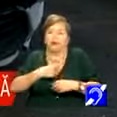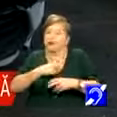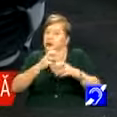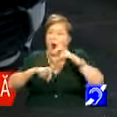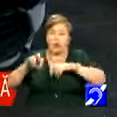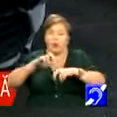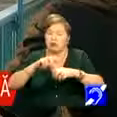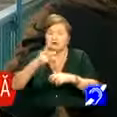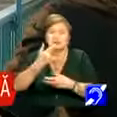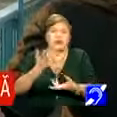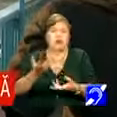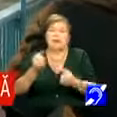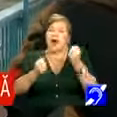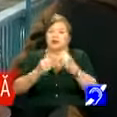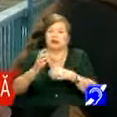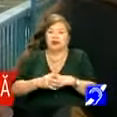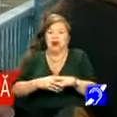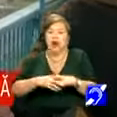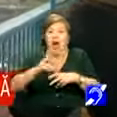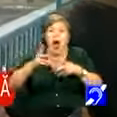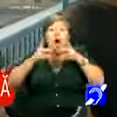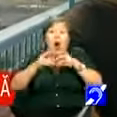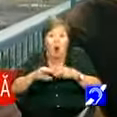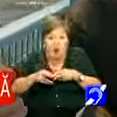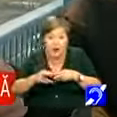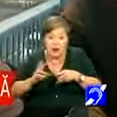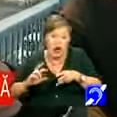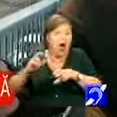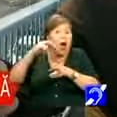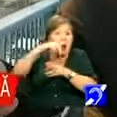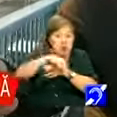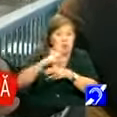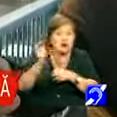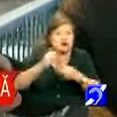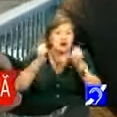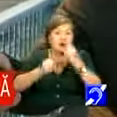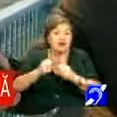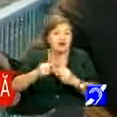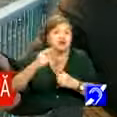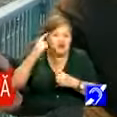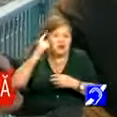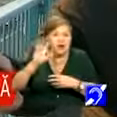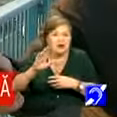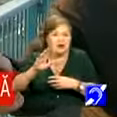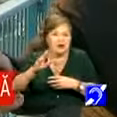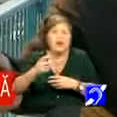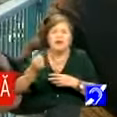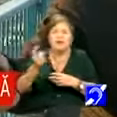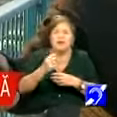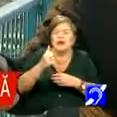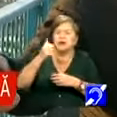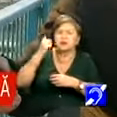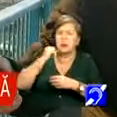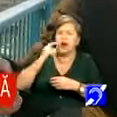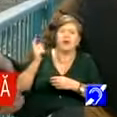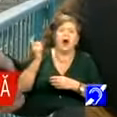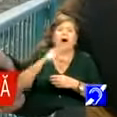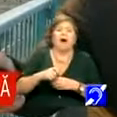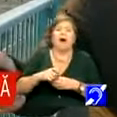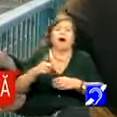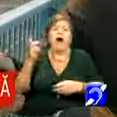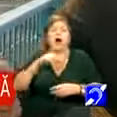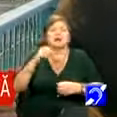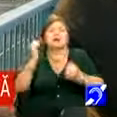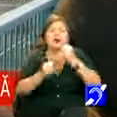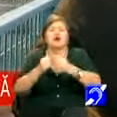am coborât repede din mașină pentru că prevăzusem ce o să se întâmple și au venit din spate și ne-au făcut grămadă